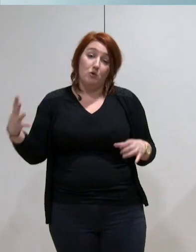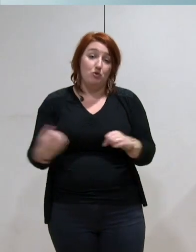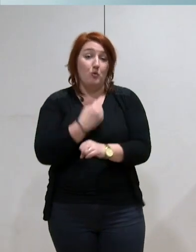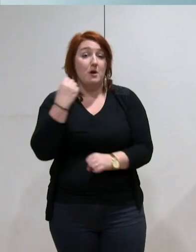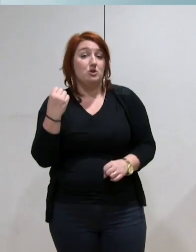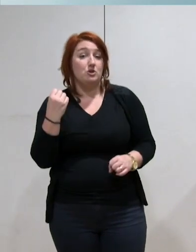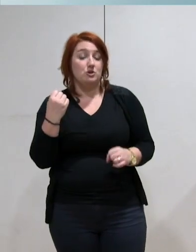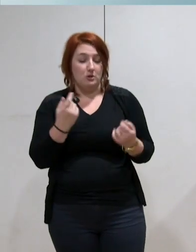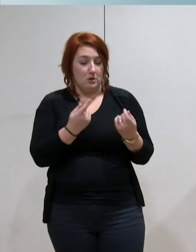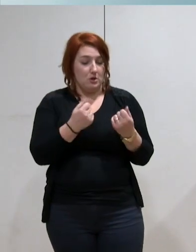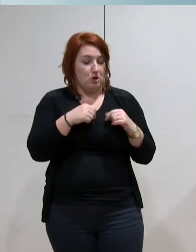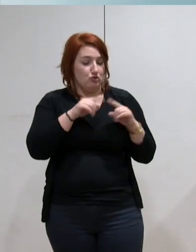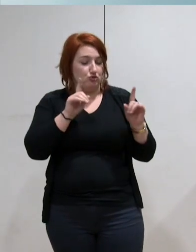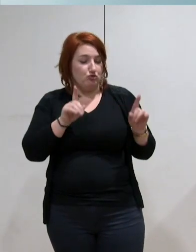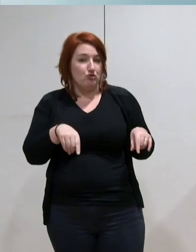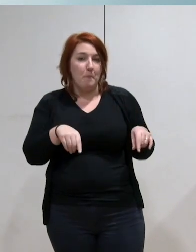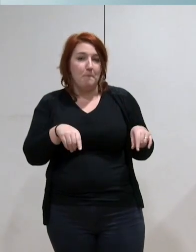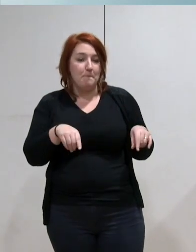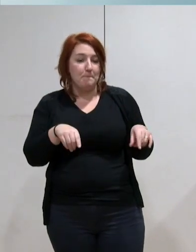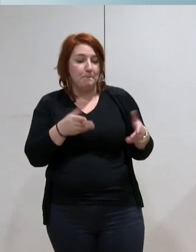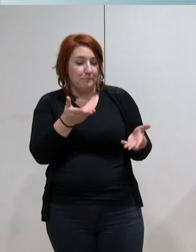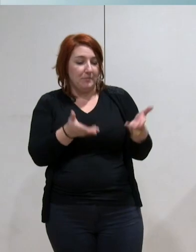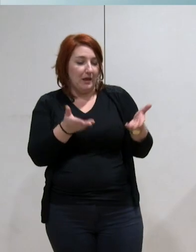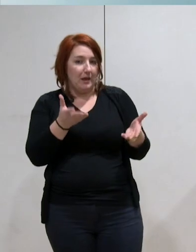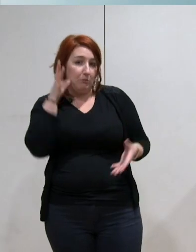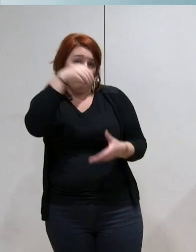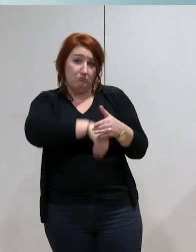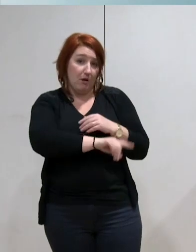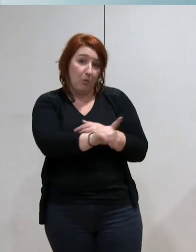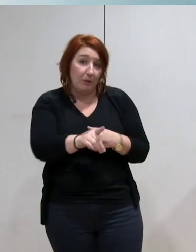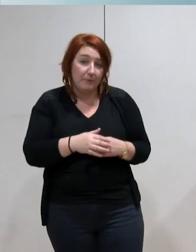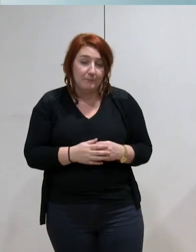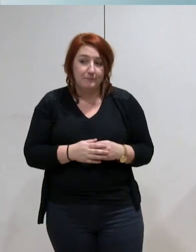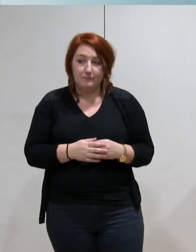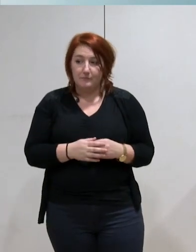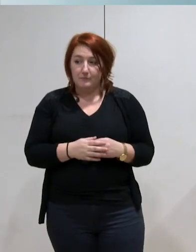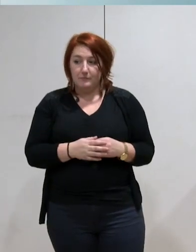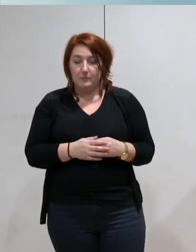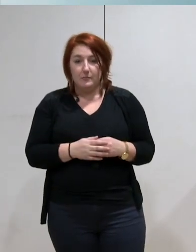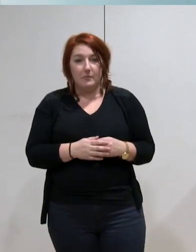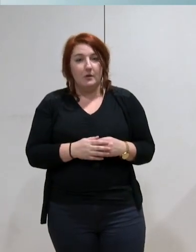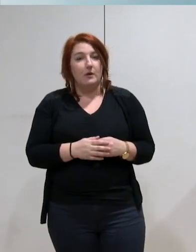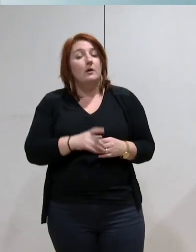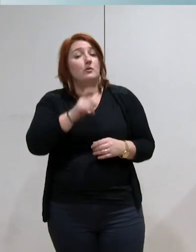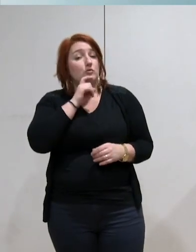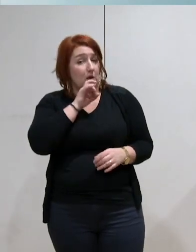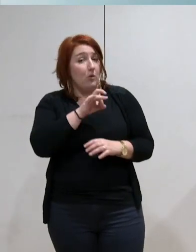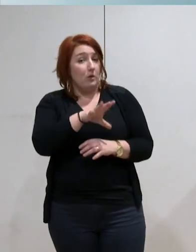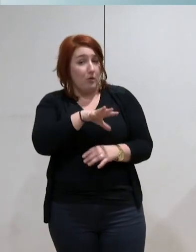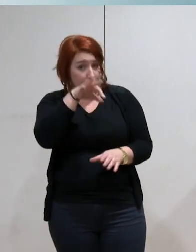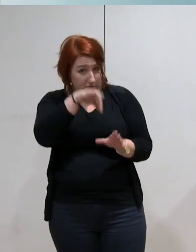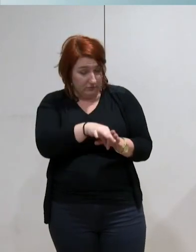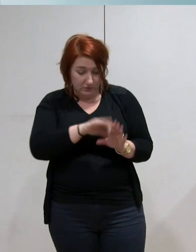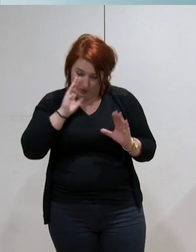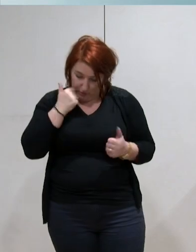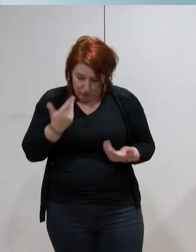retrouver ces sommes dans l'équilibre budgétaire que nous avons refusé de voter tout à l'heure c'est pourquoi nous voterons contre également